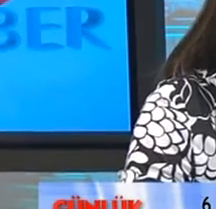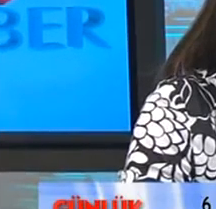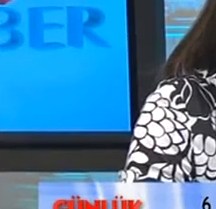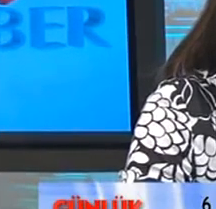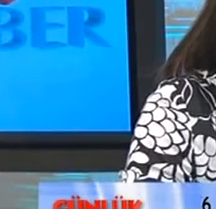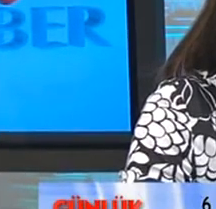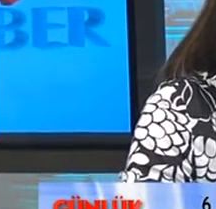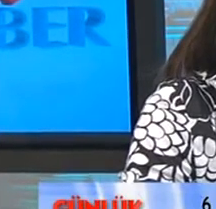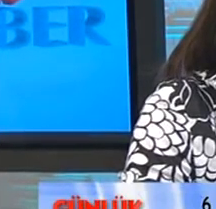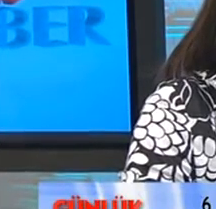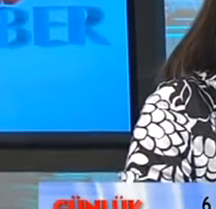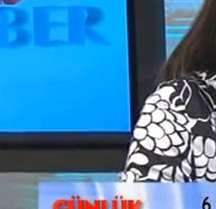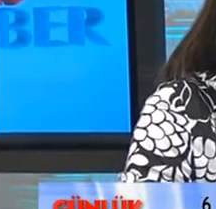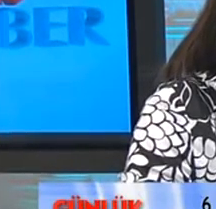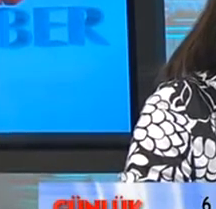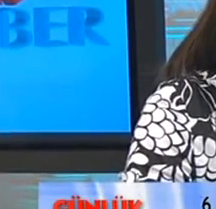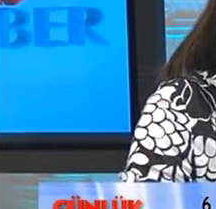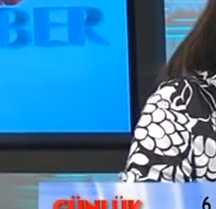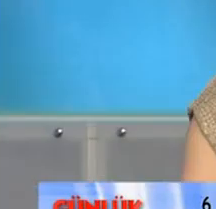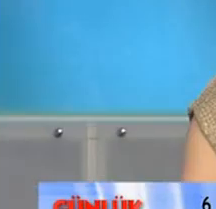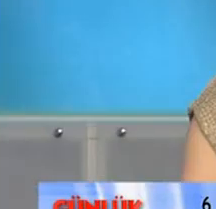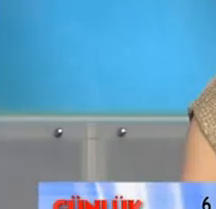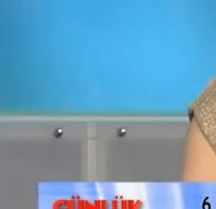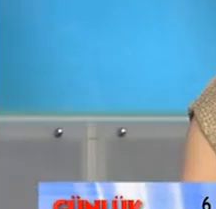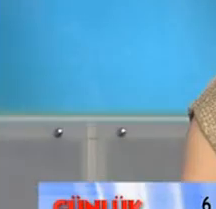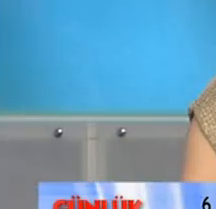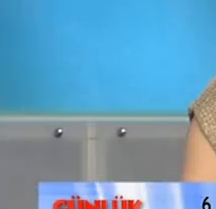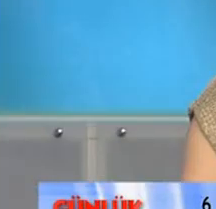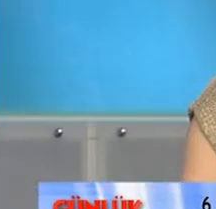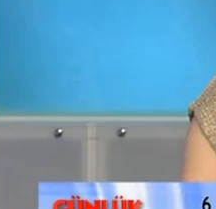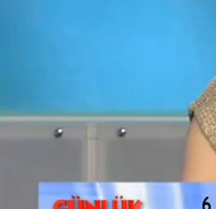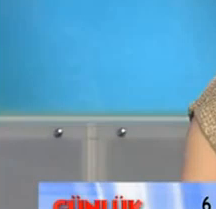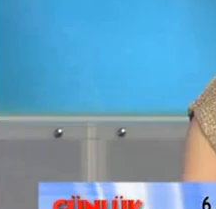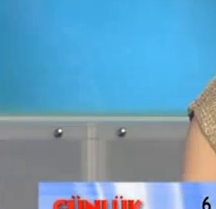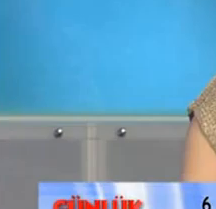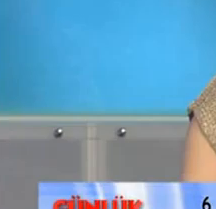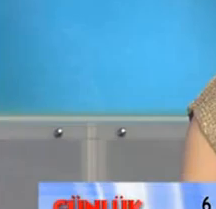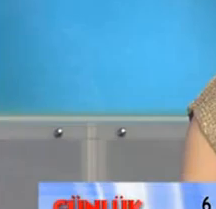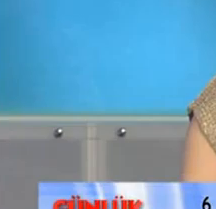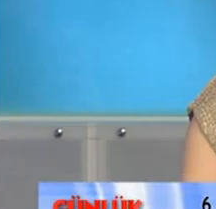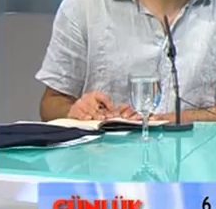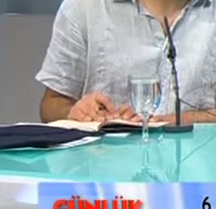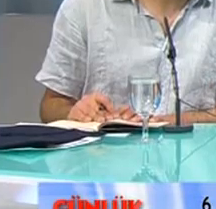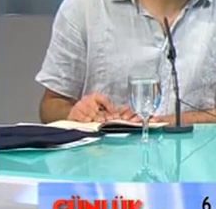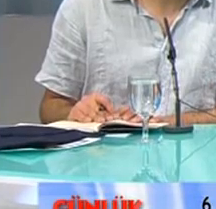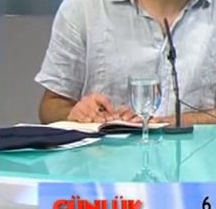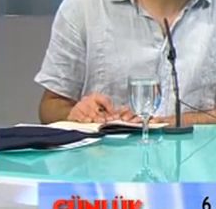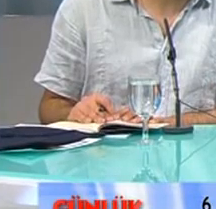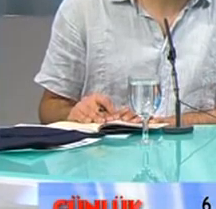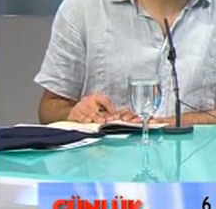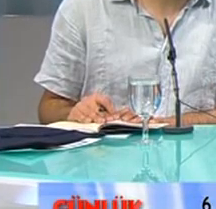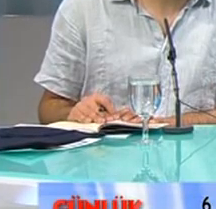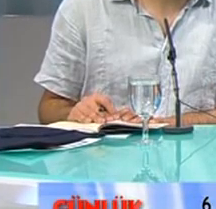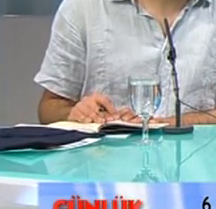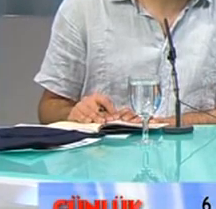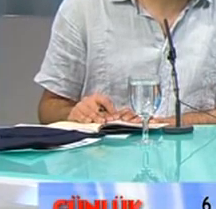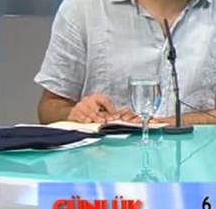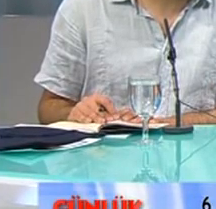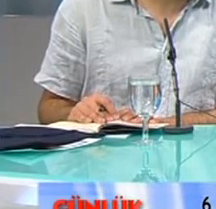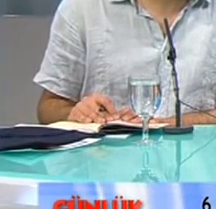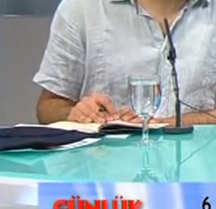that already the little ones, the 6 months old, can discriminate between harmonic and disharmonic